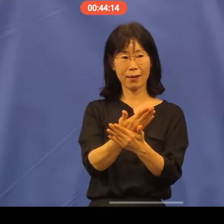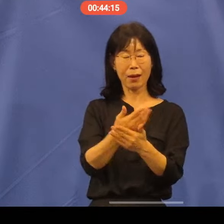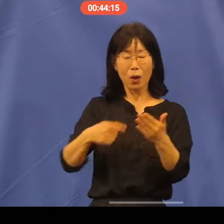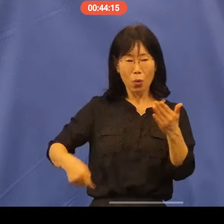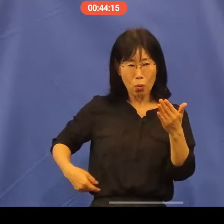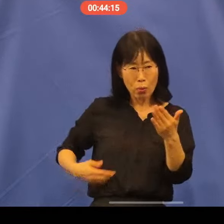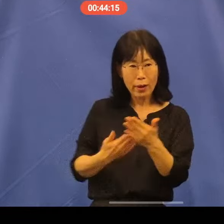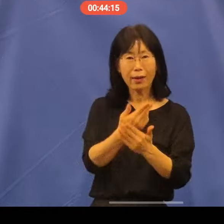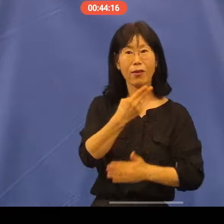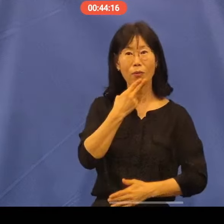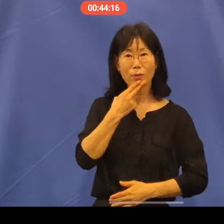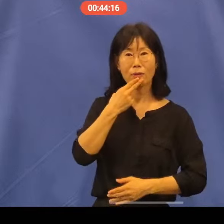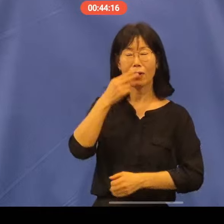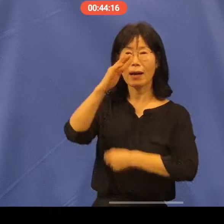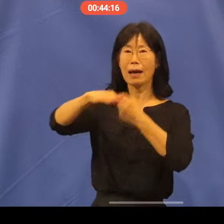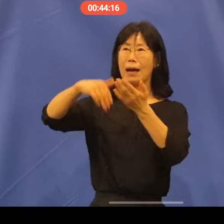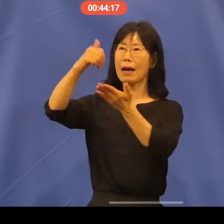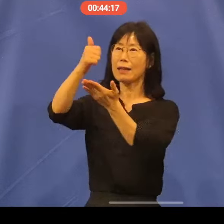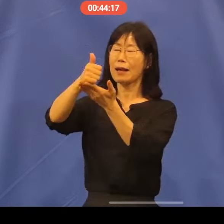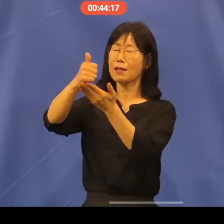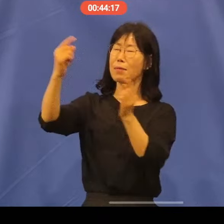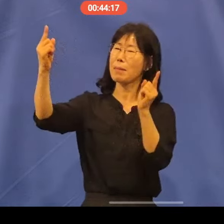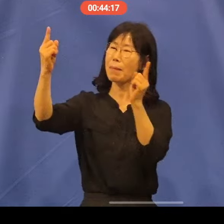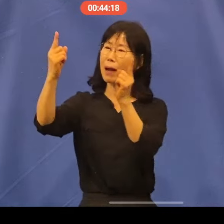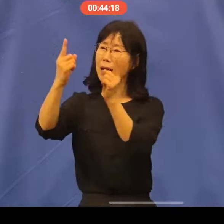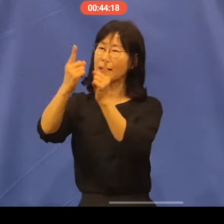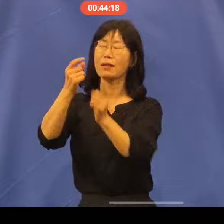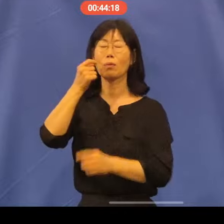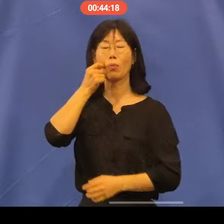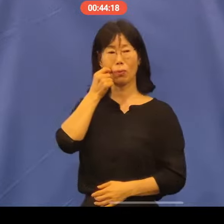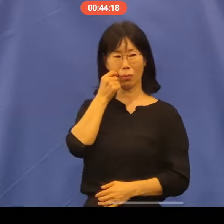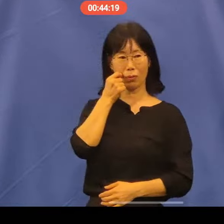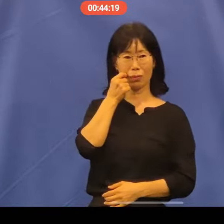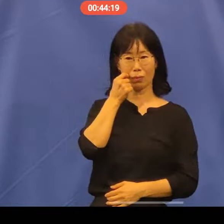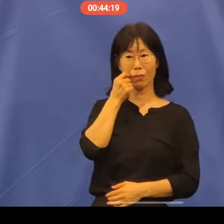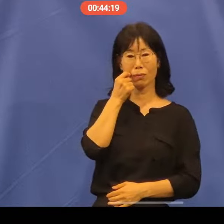회개하지 않으면 하나님을 찾으려고도 하지 않아요.